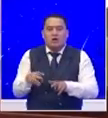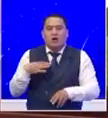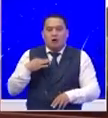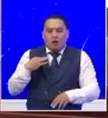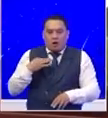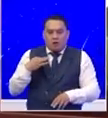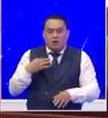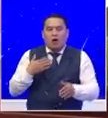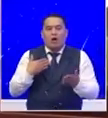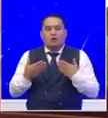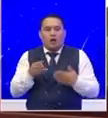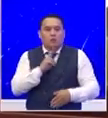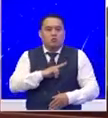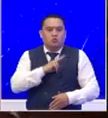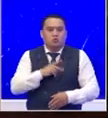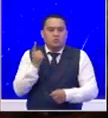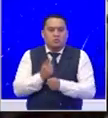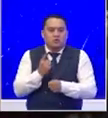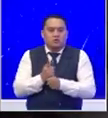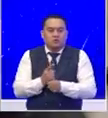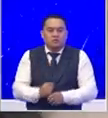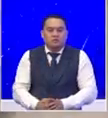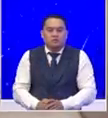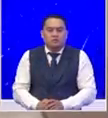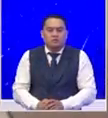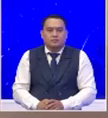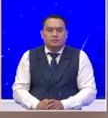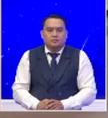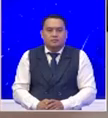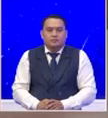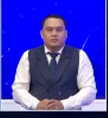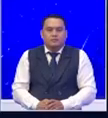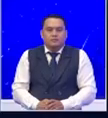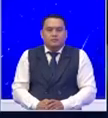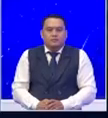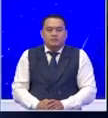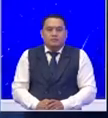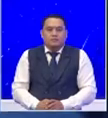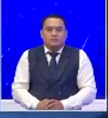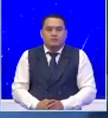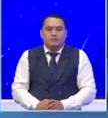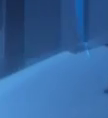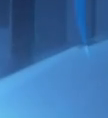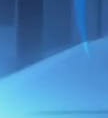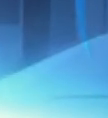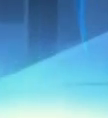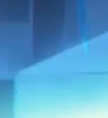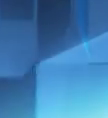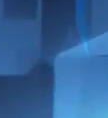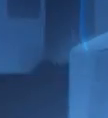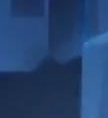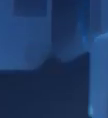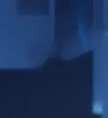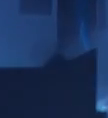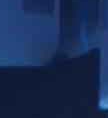халатного отношения к работе быть не должно, резюмировал встречу глава региона. Азат Жумаханов, Жаслан Джинкинзе, телекомпания